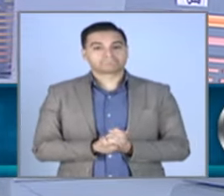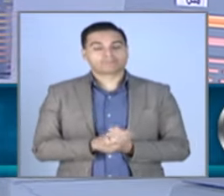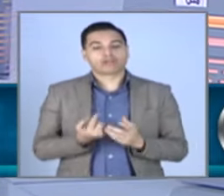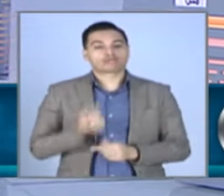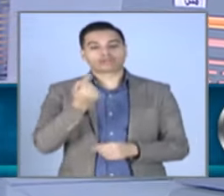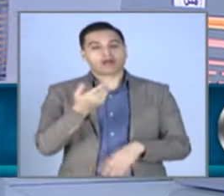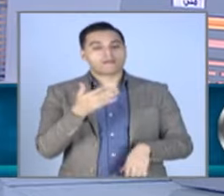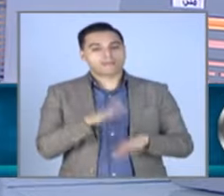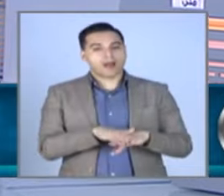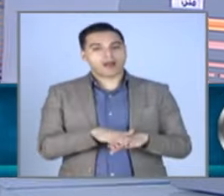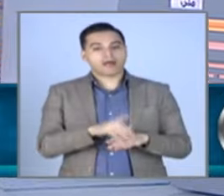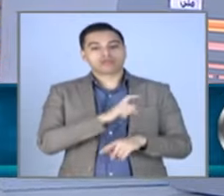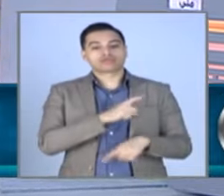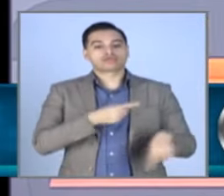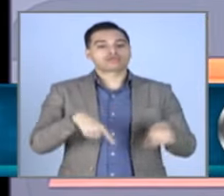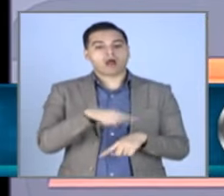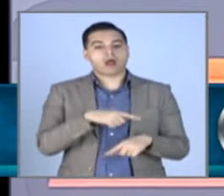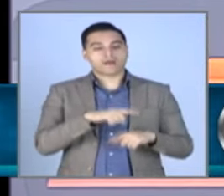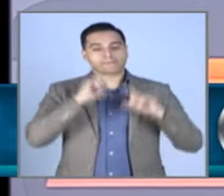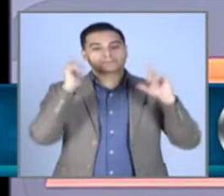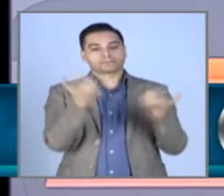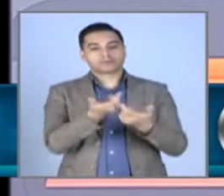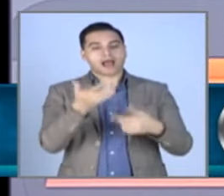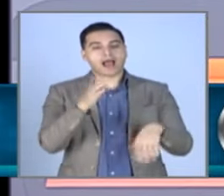طلبة احتجزوا رهائن أمريكان،